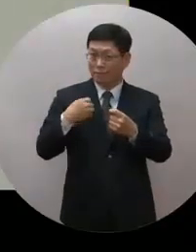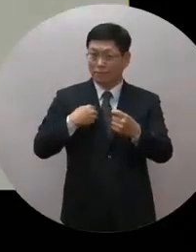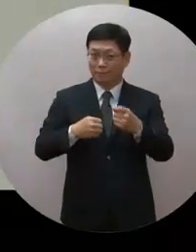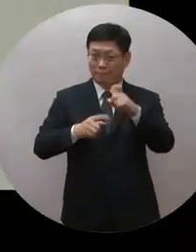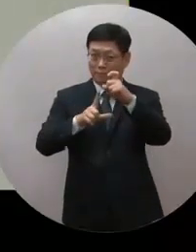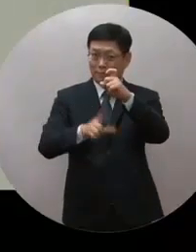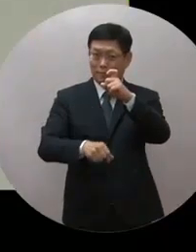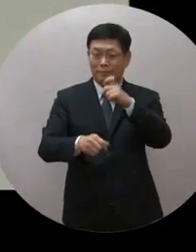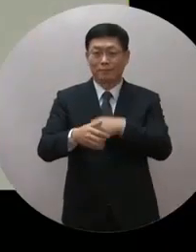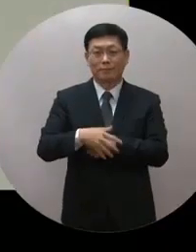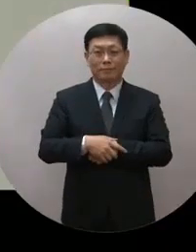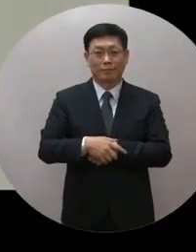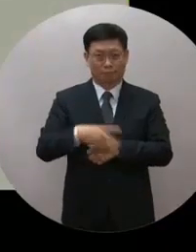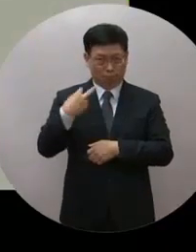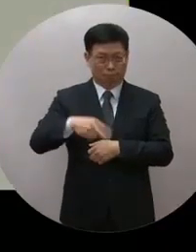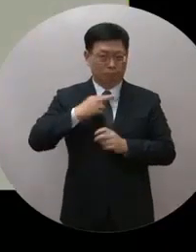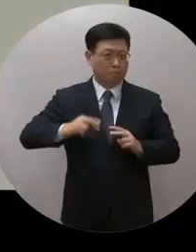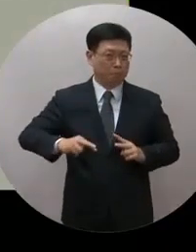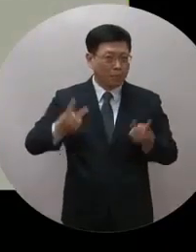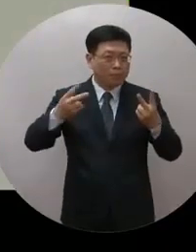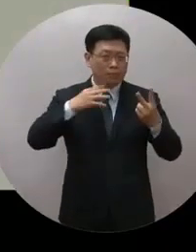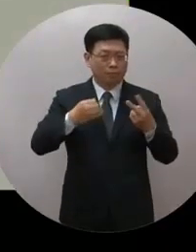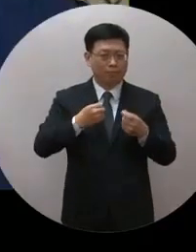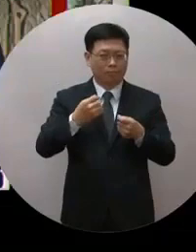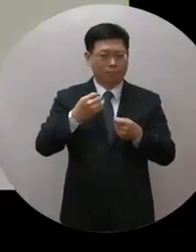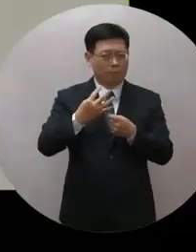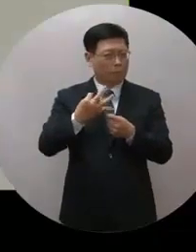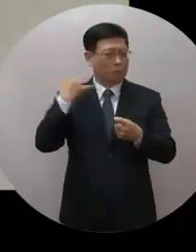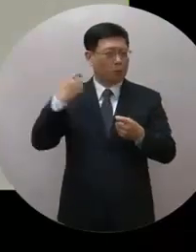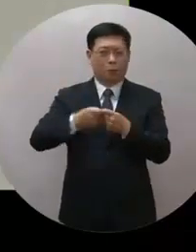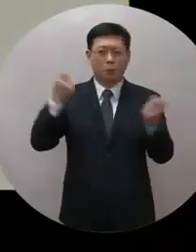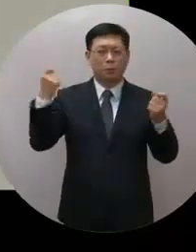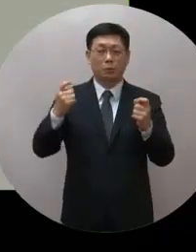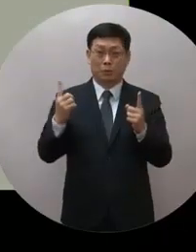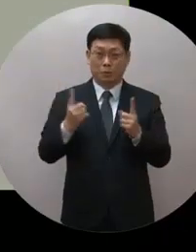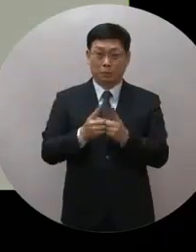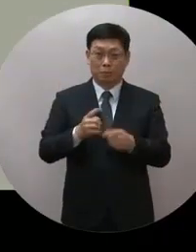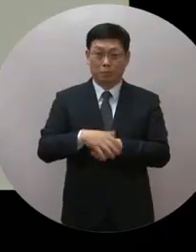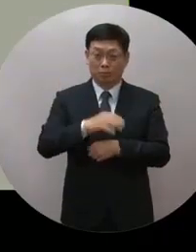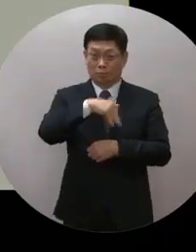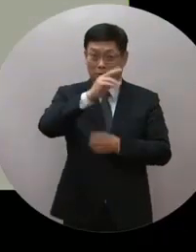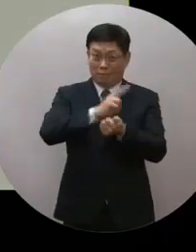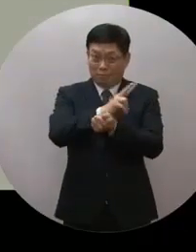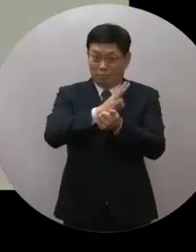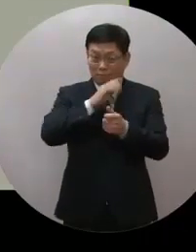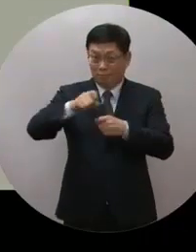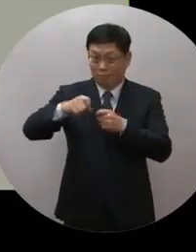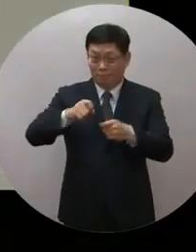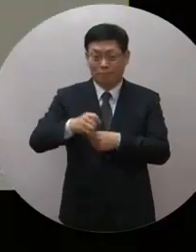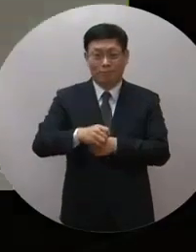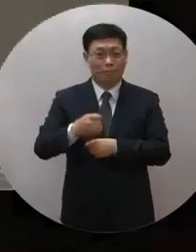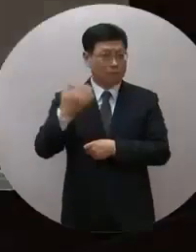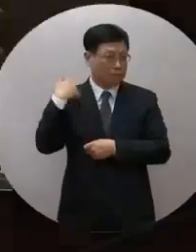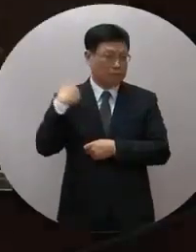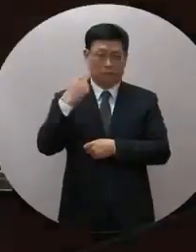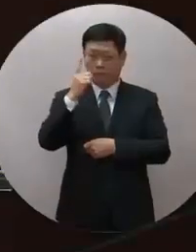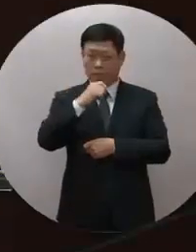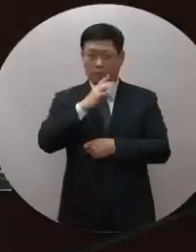年的10月，我们打破了几十年来对三零政策